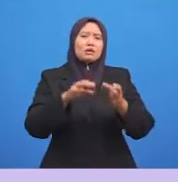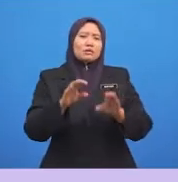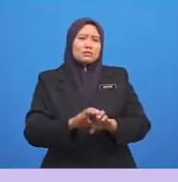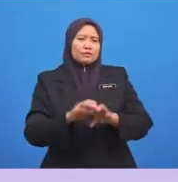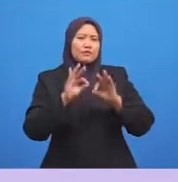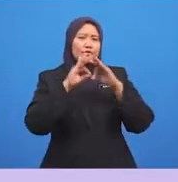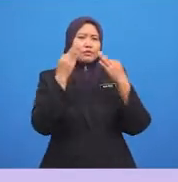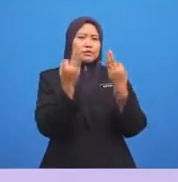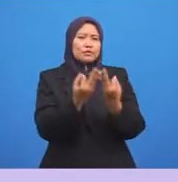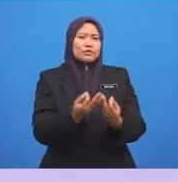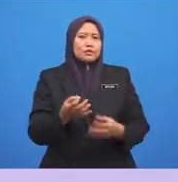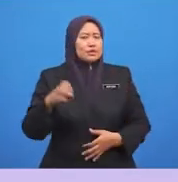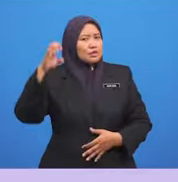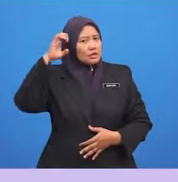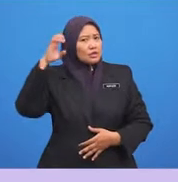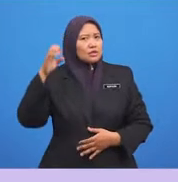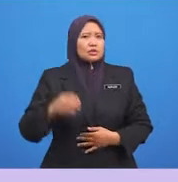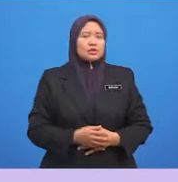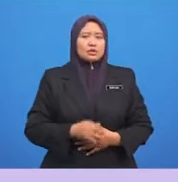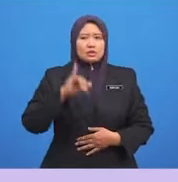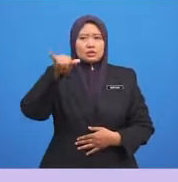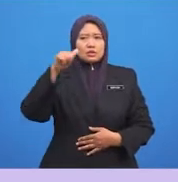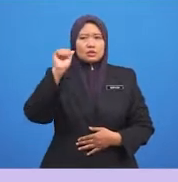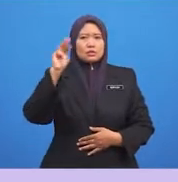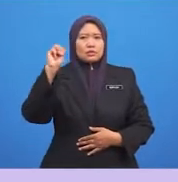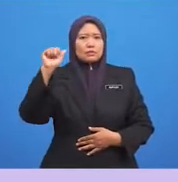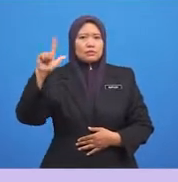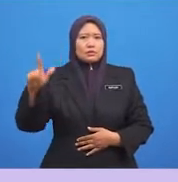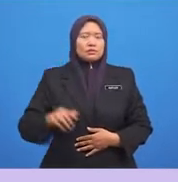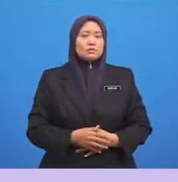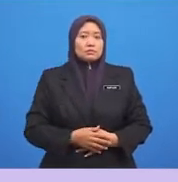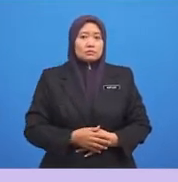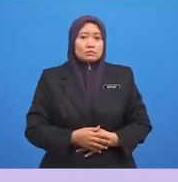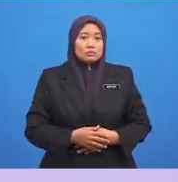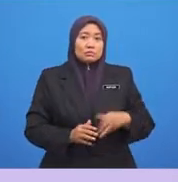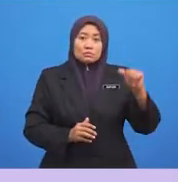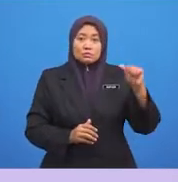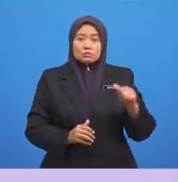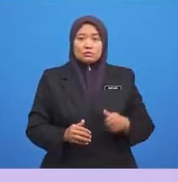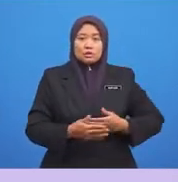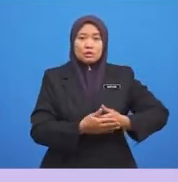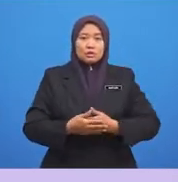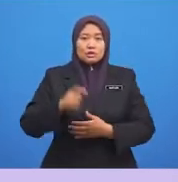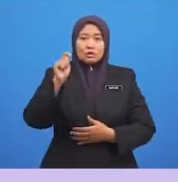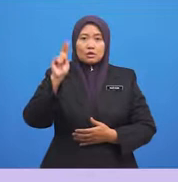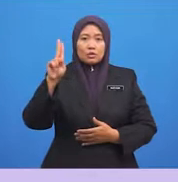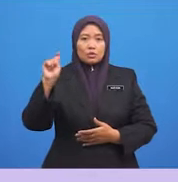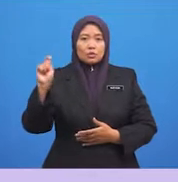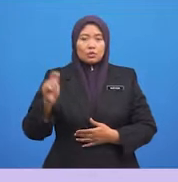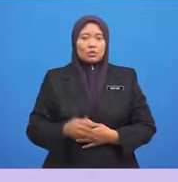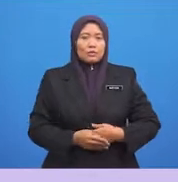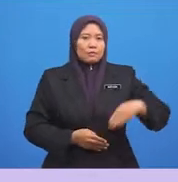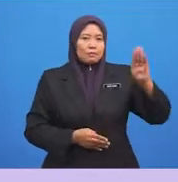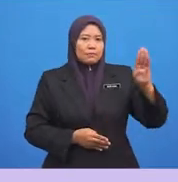A, anak tut. B, anak buah. C, anak emas. D,